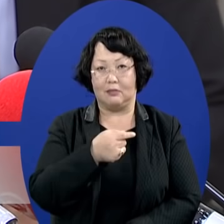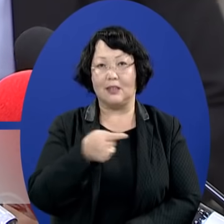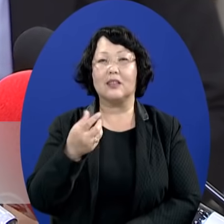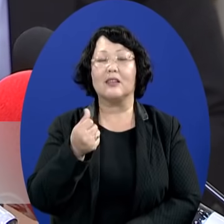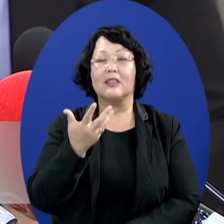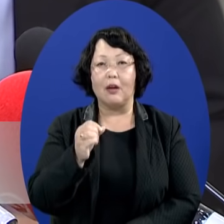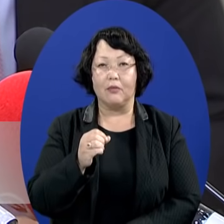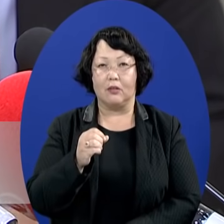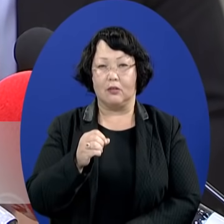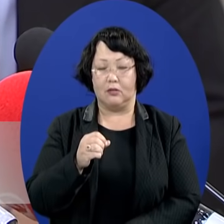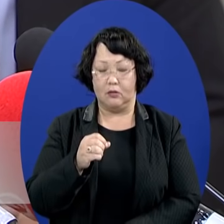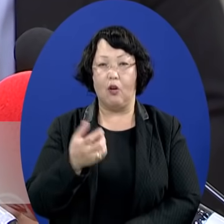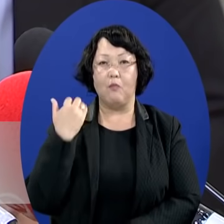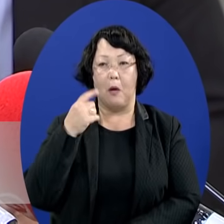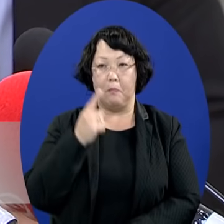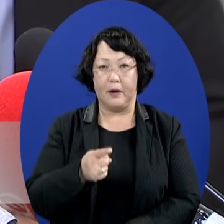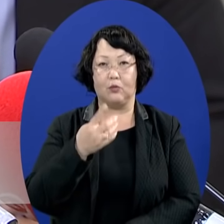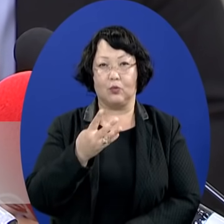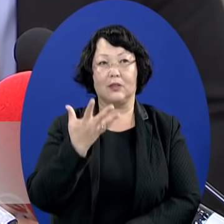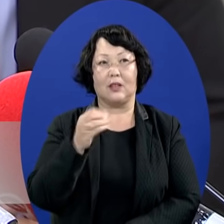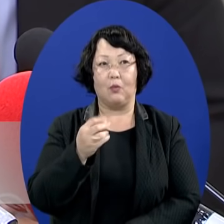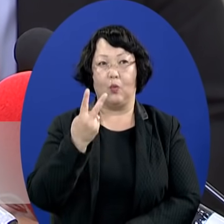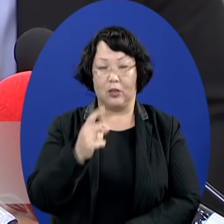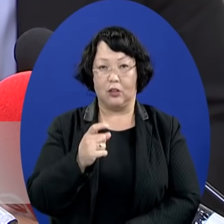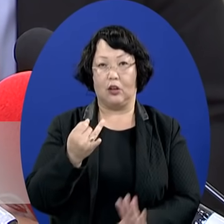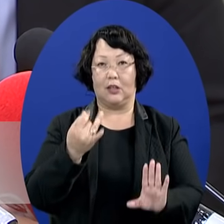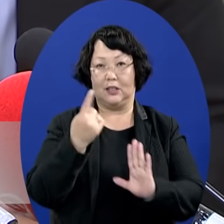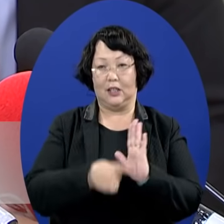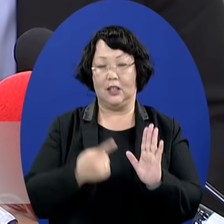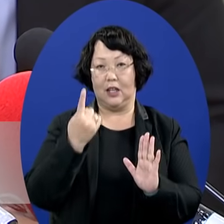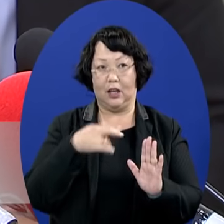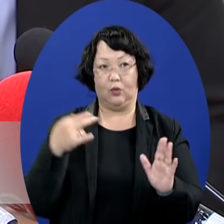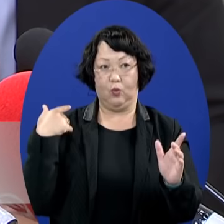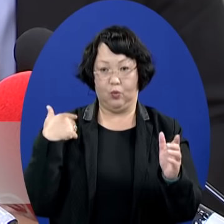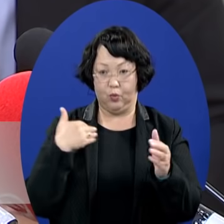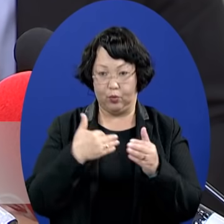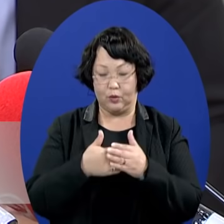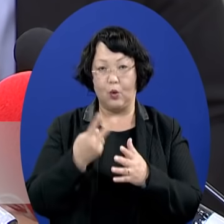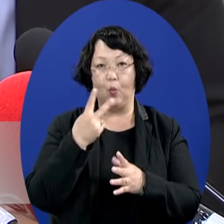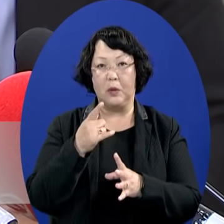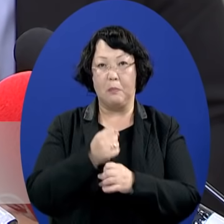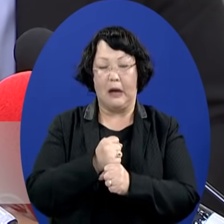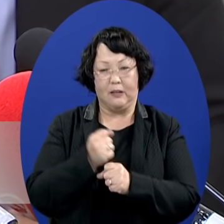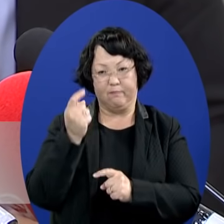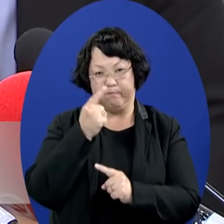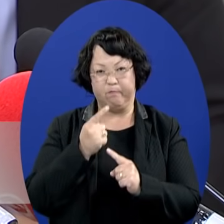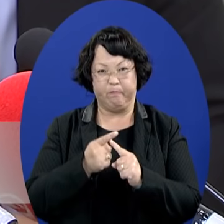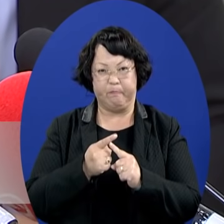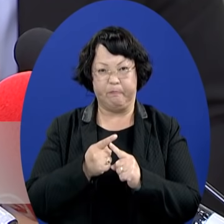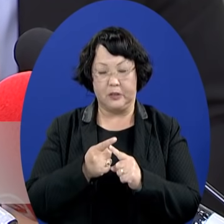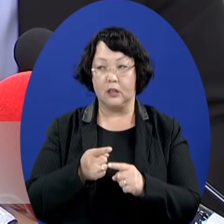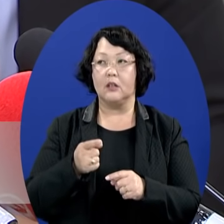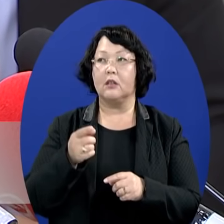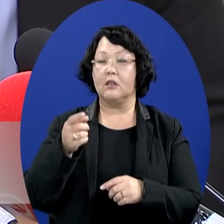Өмнөх 1450 гэдэг үнээр 7 сарын 1-нд хүртэл энэ он явсан. Энэ хооронд бол нефт эмэрлэгч